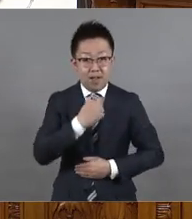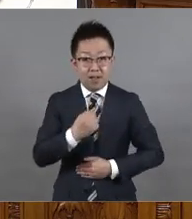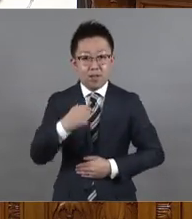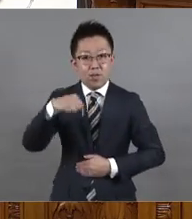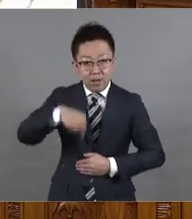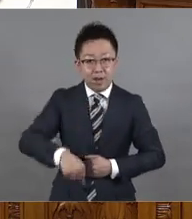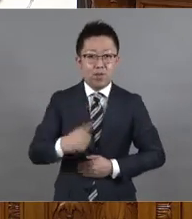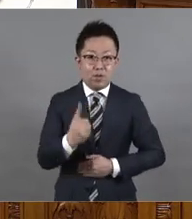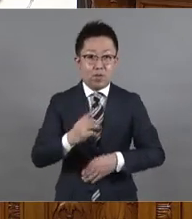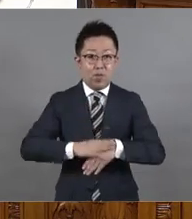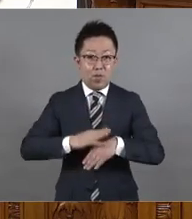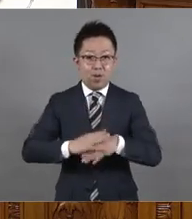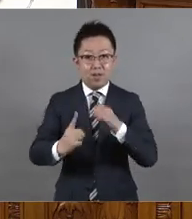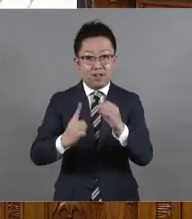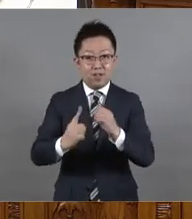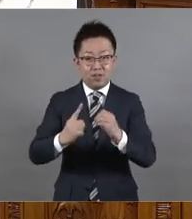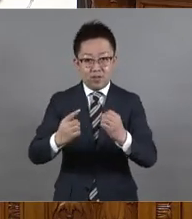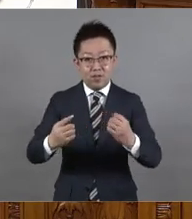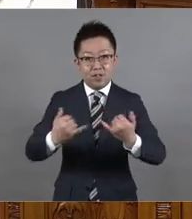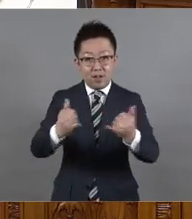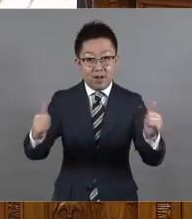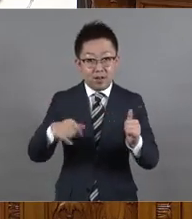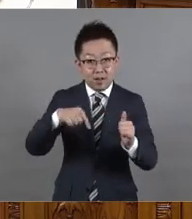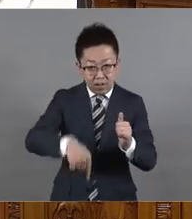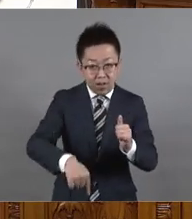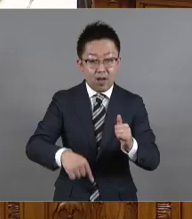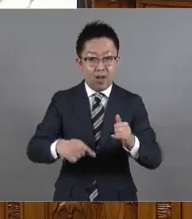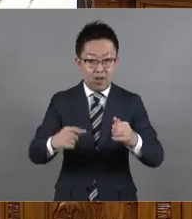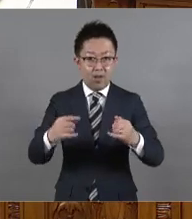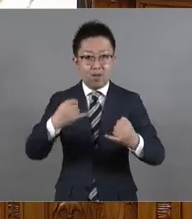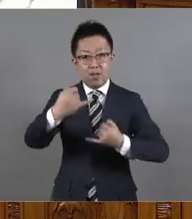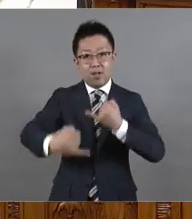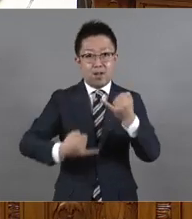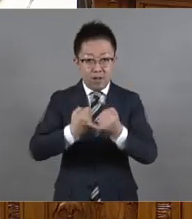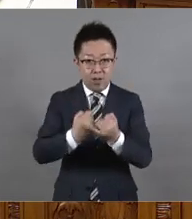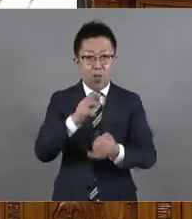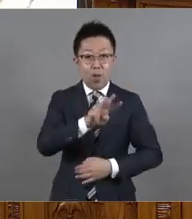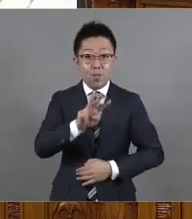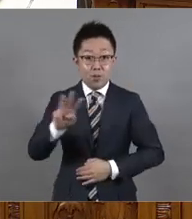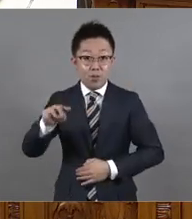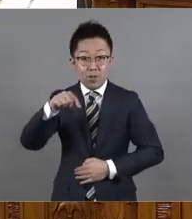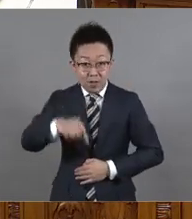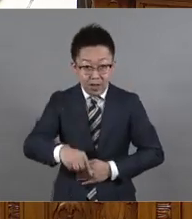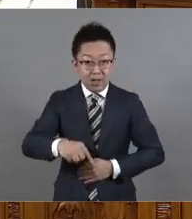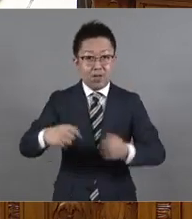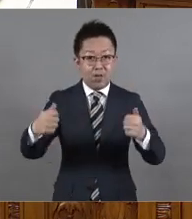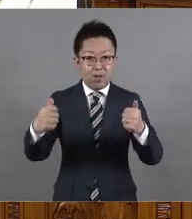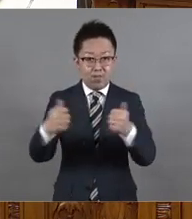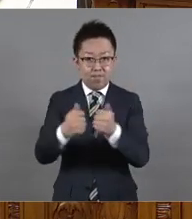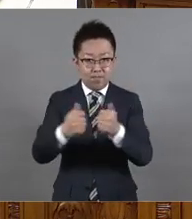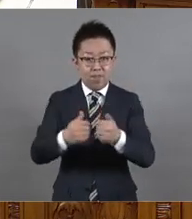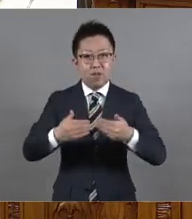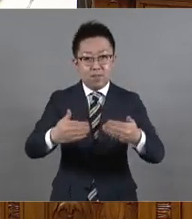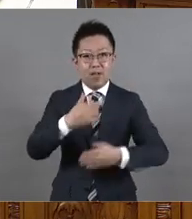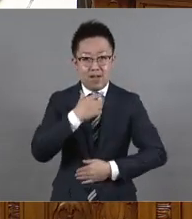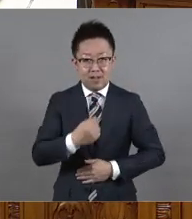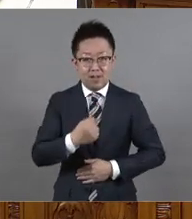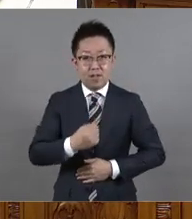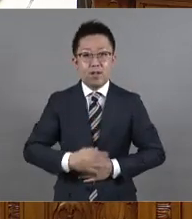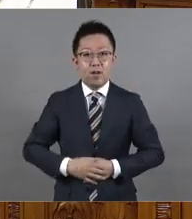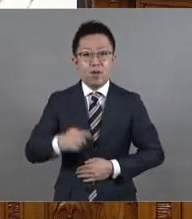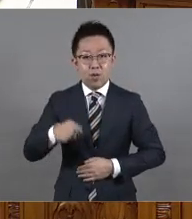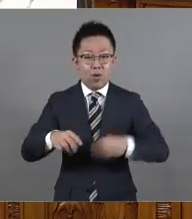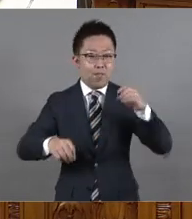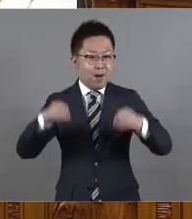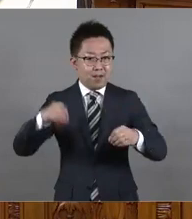してデジタル経済に関して web 上の国際的なセミナーを開催したいと思いますこのハイ3ガードでバランス